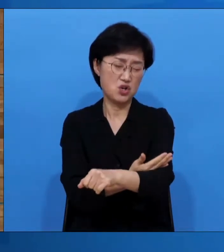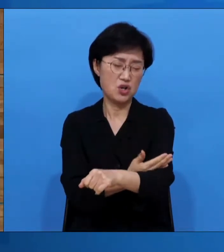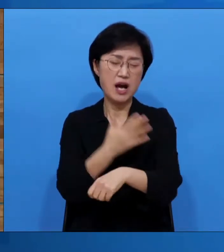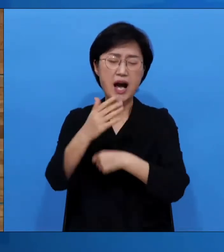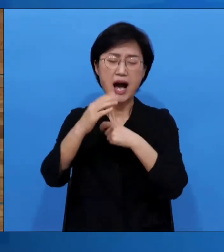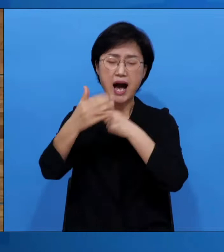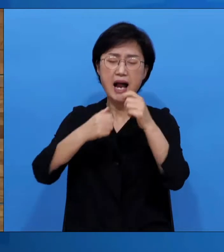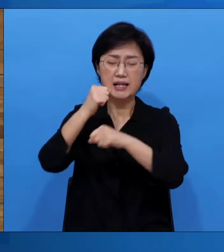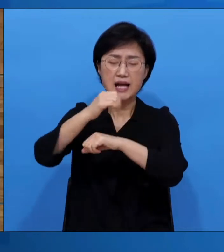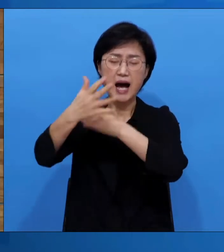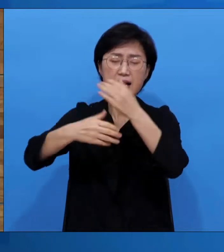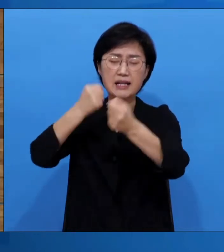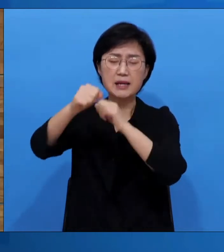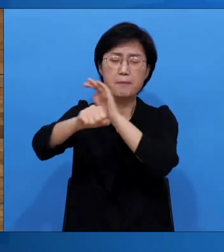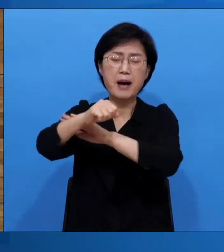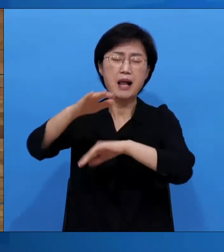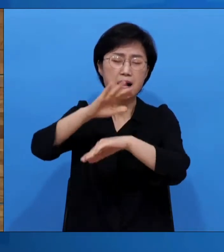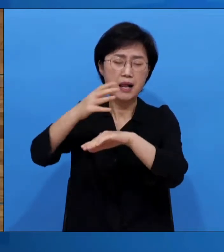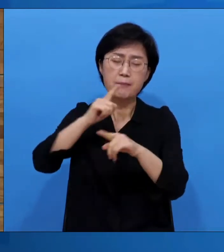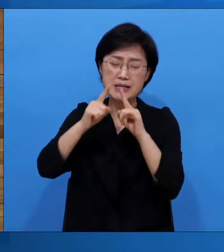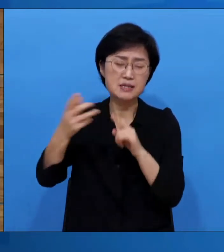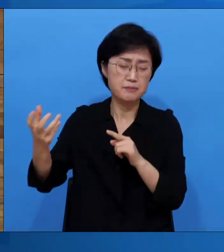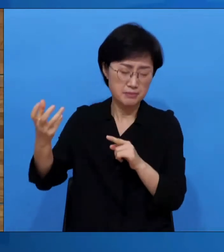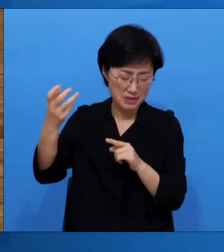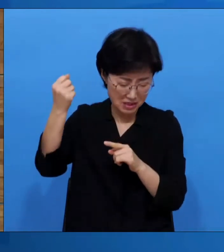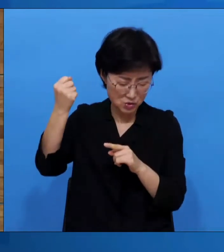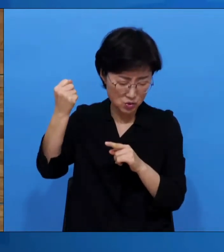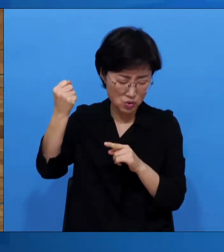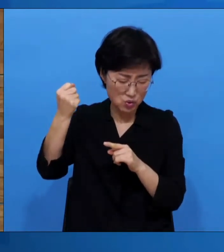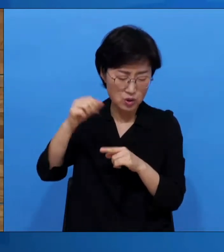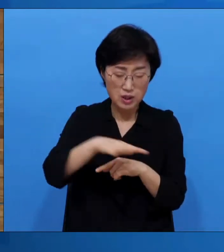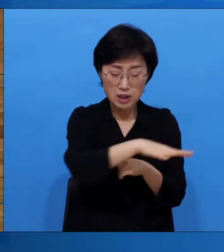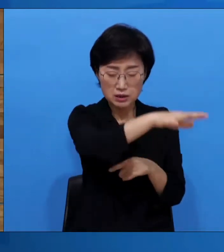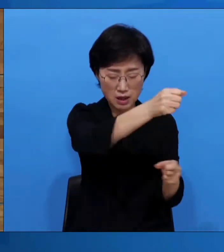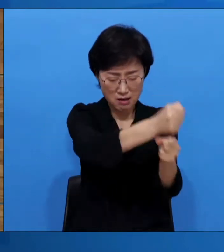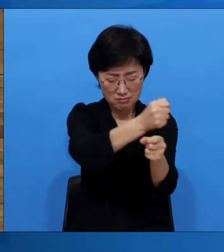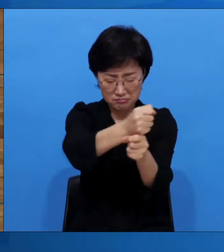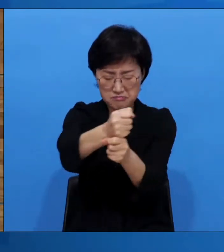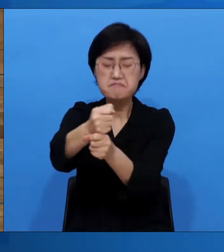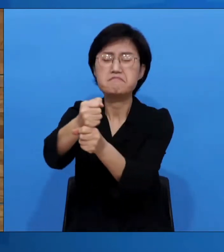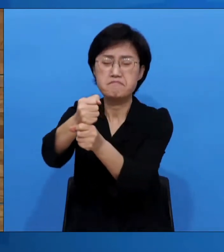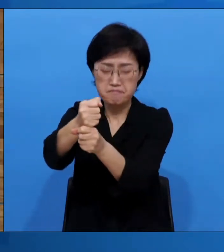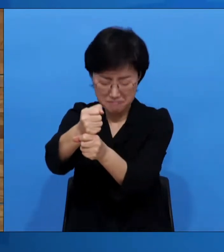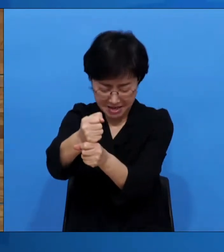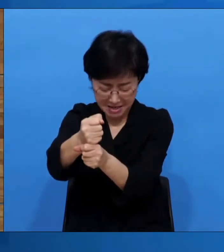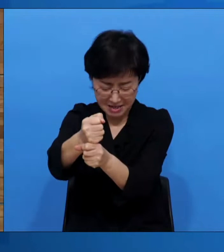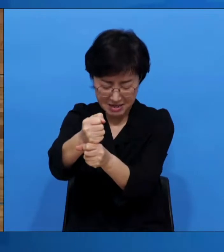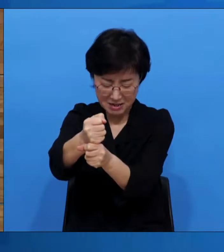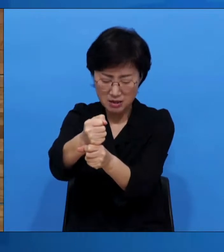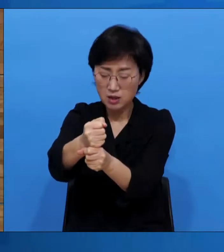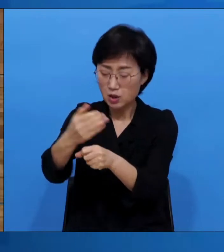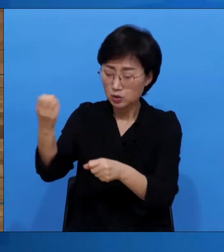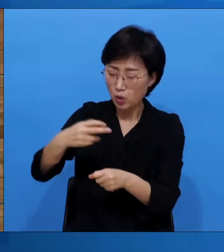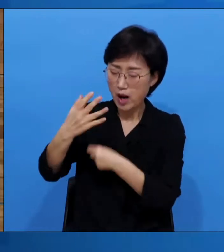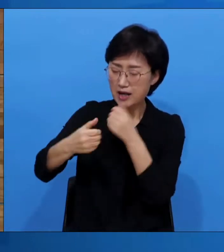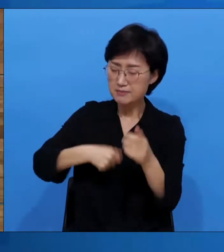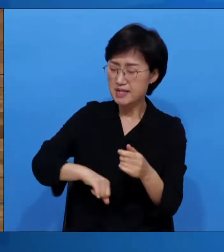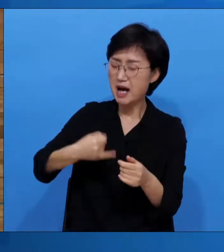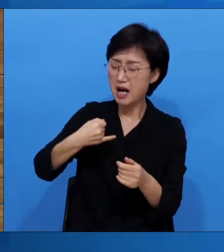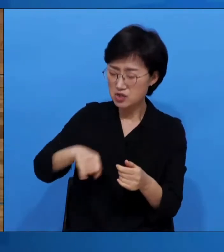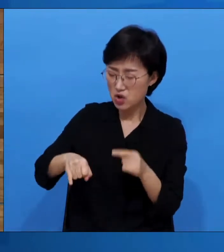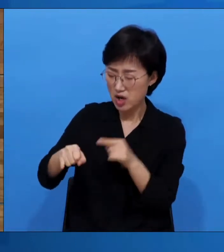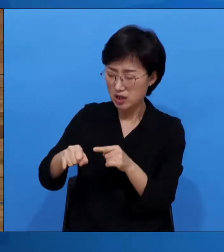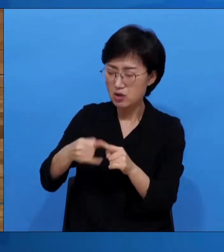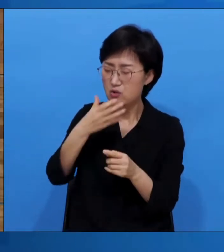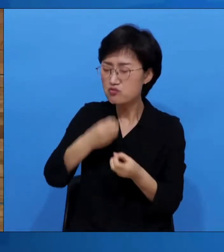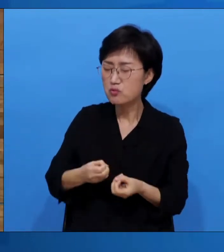내가 보기에 옳은 사람에게 그것을 주었노라 말씀하셨습니다. With my great power and outstretched arms, I made the earth and its